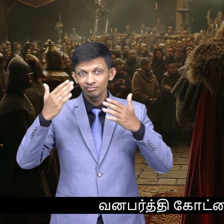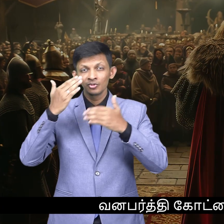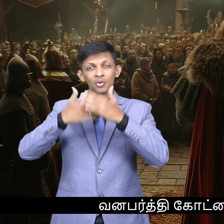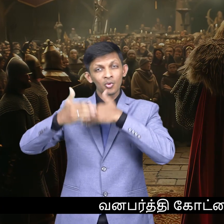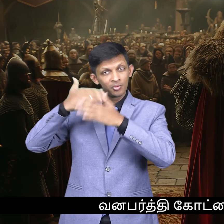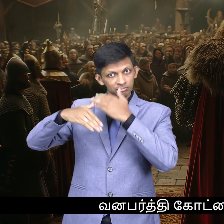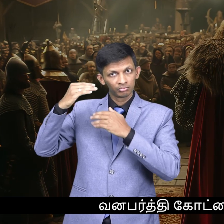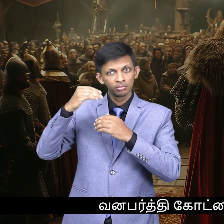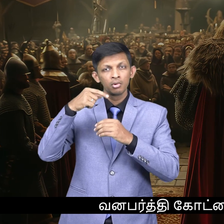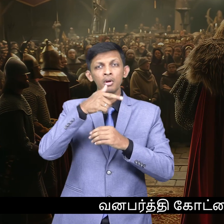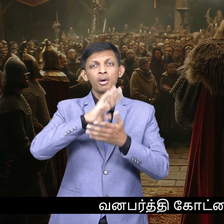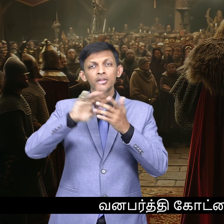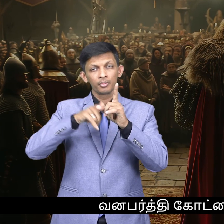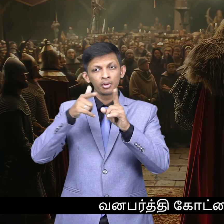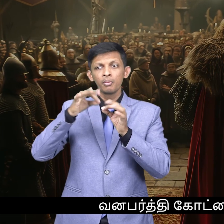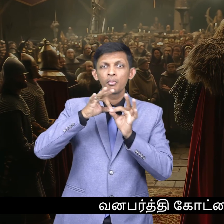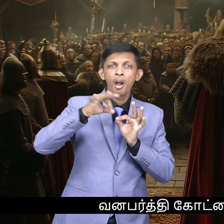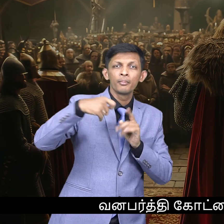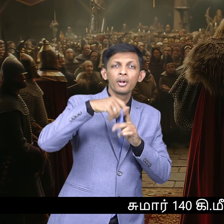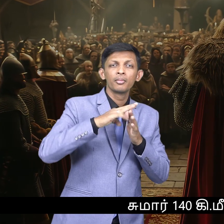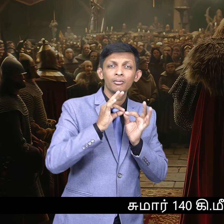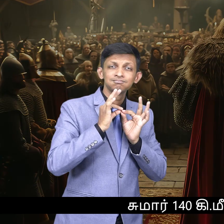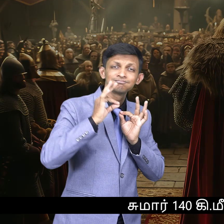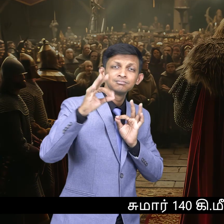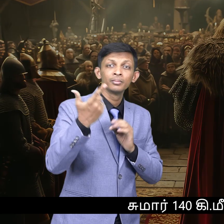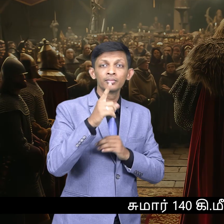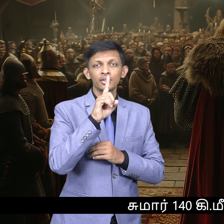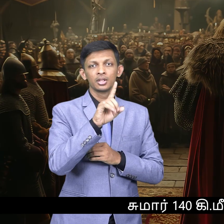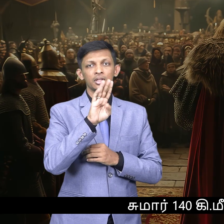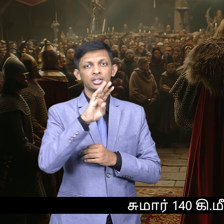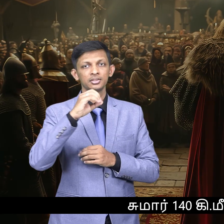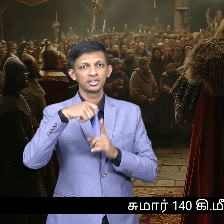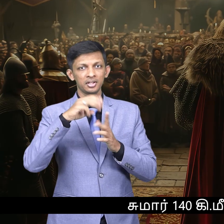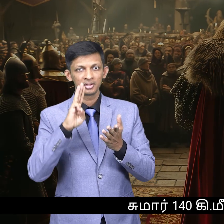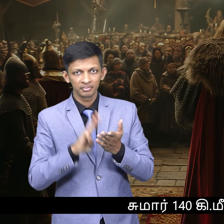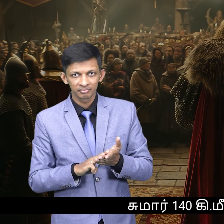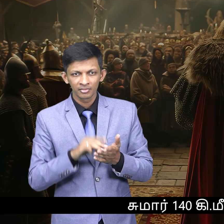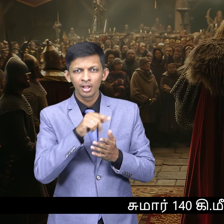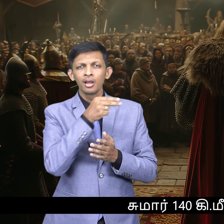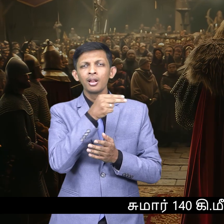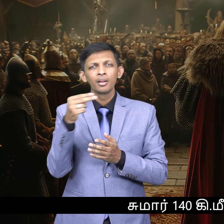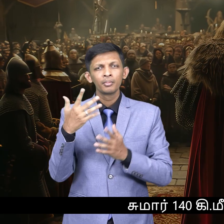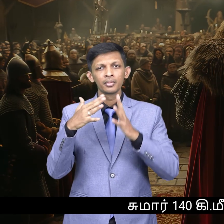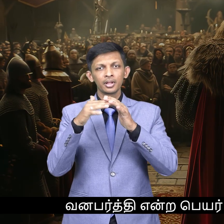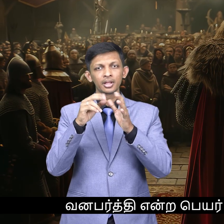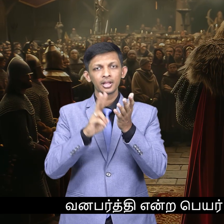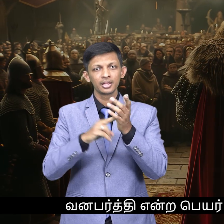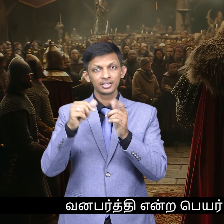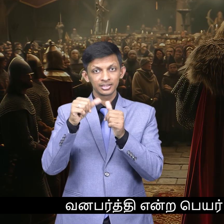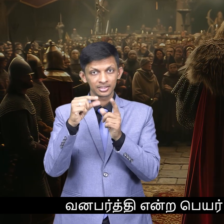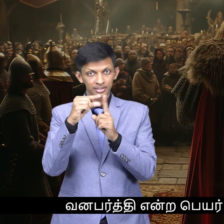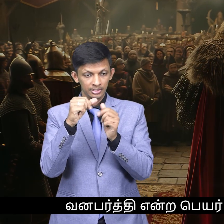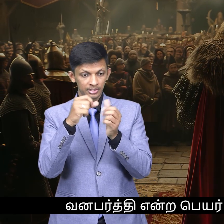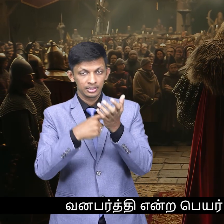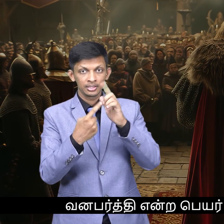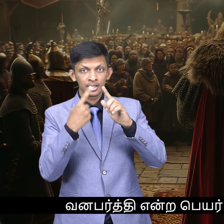வனப்பர்த்தி கோட்டை ஹைதராபாத்திலிருந்து சுமார் 140 கிலோமீட்டர் தொலைவில் உள்ளது. வனப்பர்த்தி